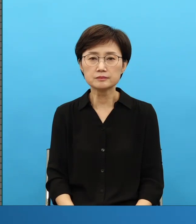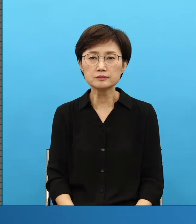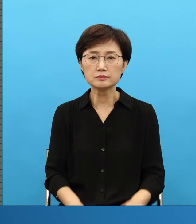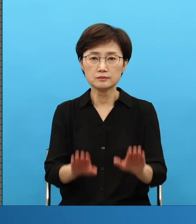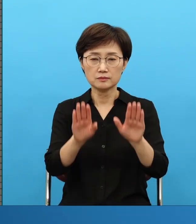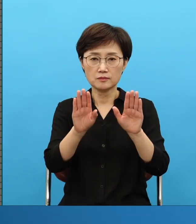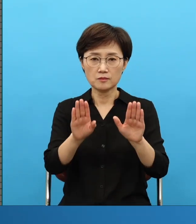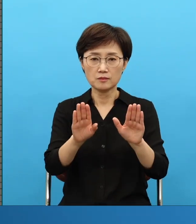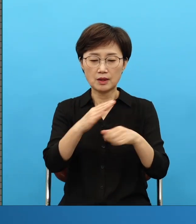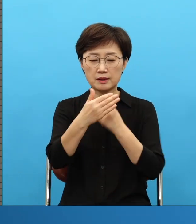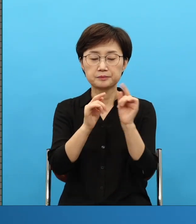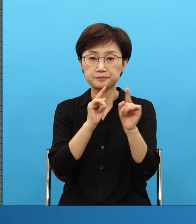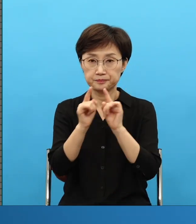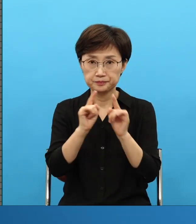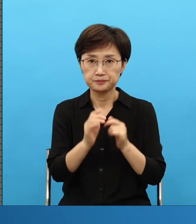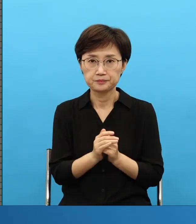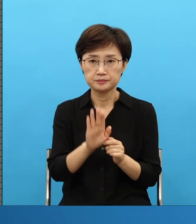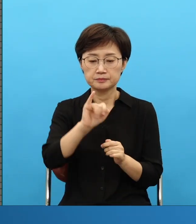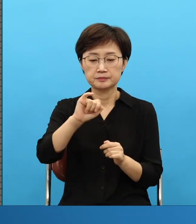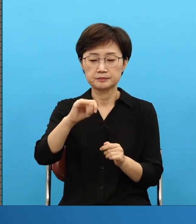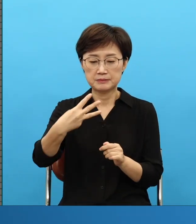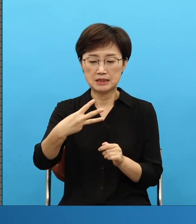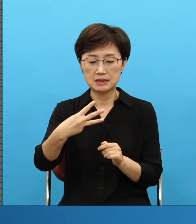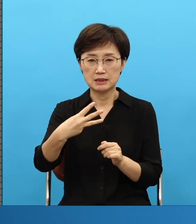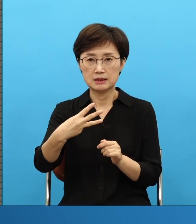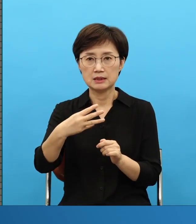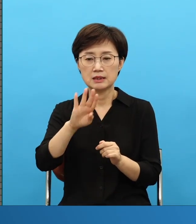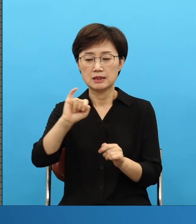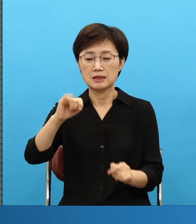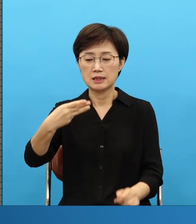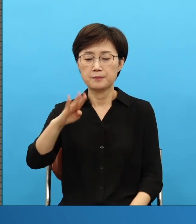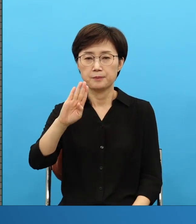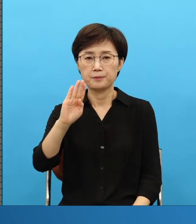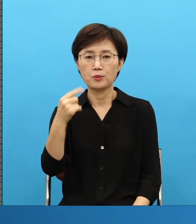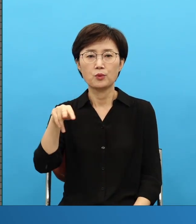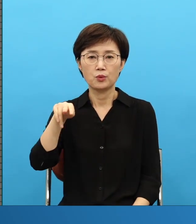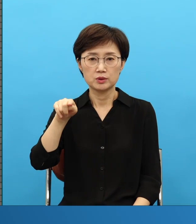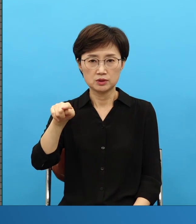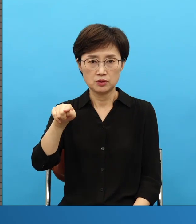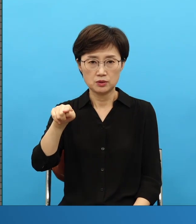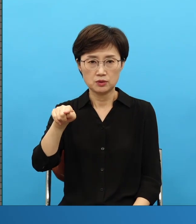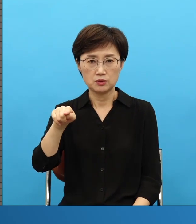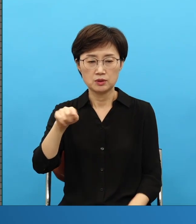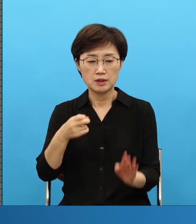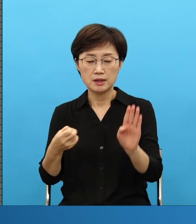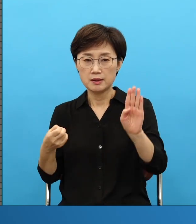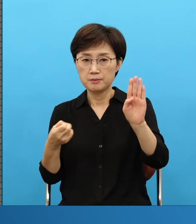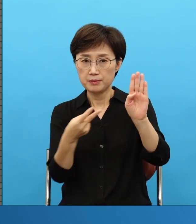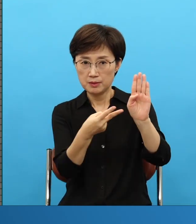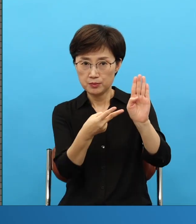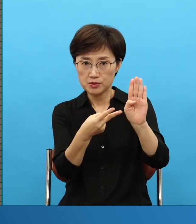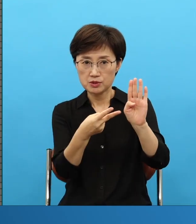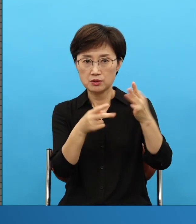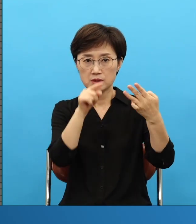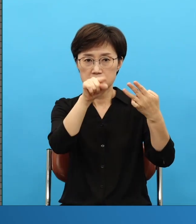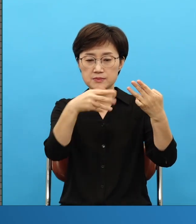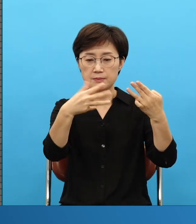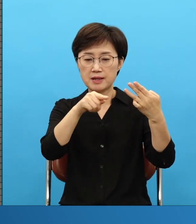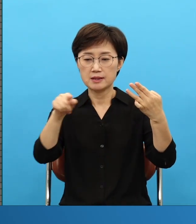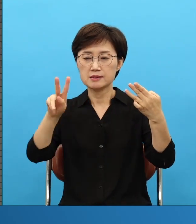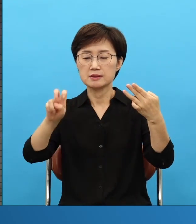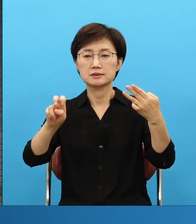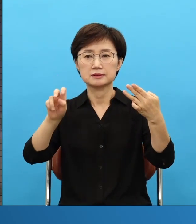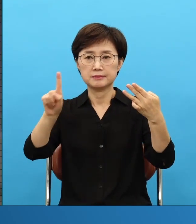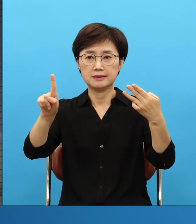우리 가운데 성취될 하나님의 말씀은 빌립보서 3장 8절에서 21절의 말씀입니다. The word of God that will be brought to fulfillment upon us is Philippians chapter